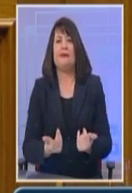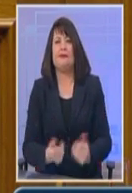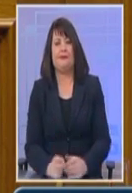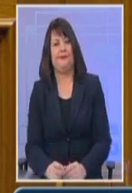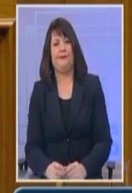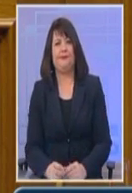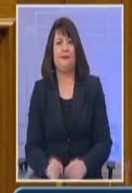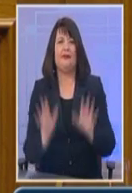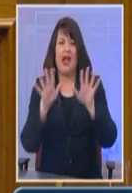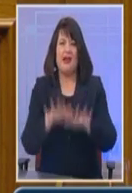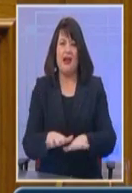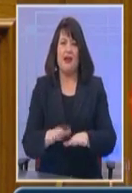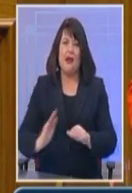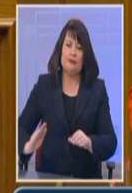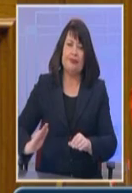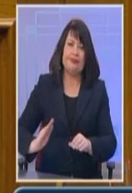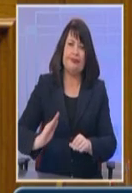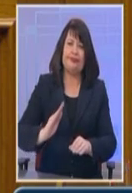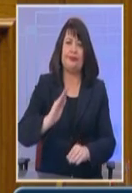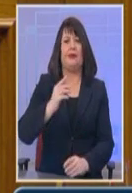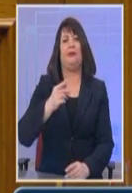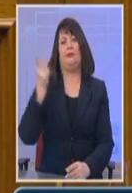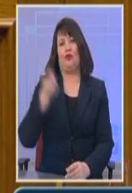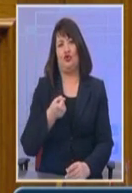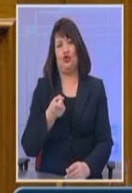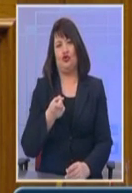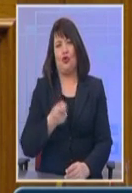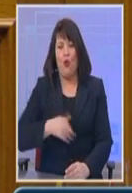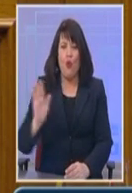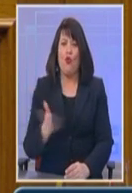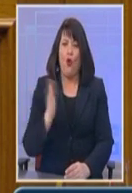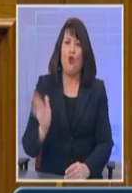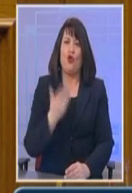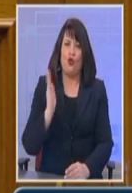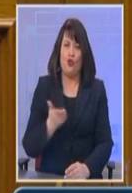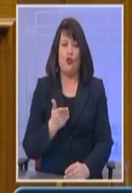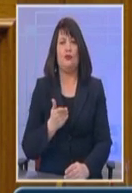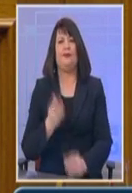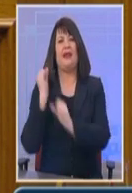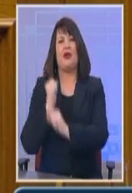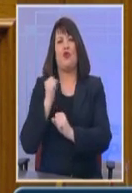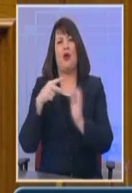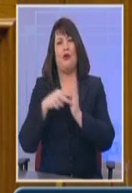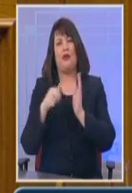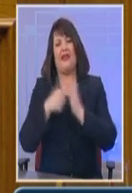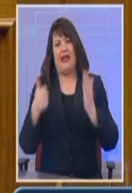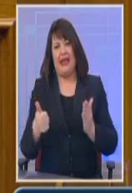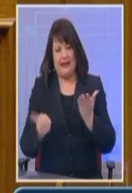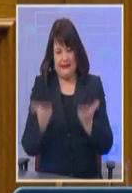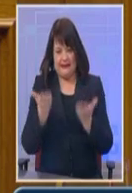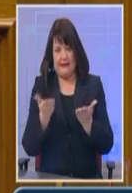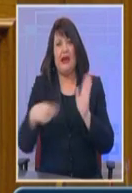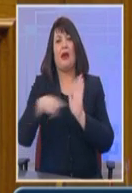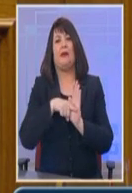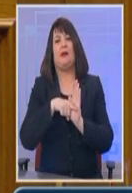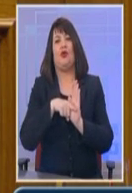Η δε ανεργία τραβάει την ανηφόρα. Το ισοζύγιο απολύσεων προσλήψεων του Ιανουαρίου 2016 ήταν